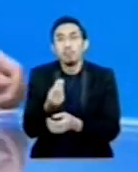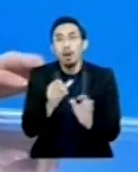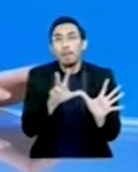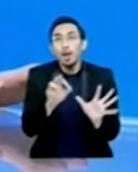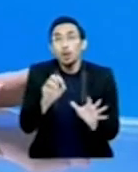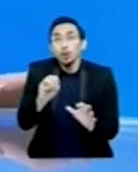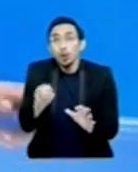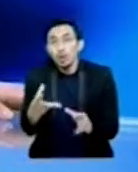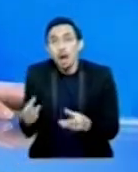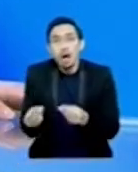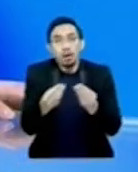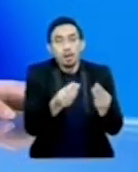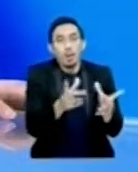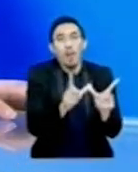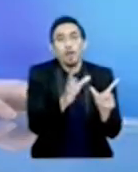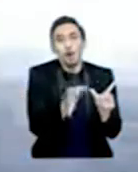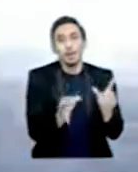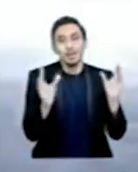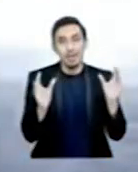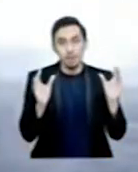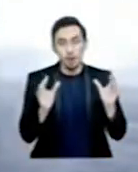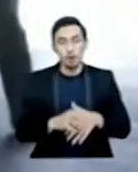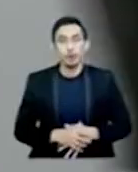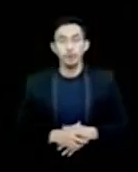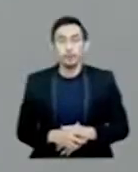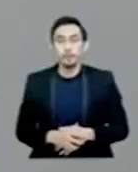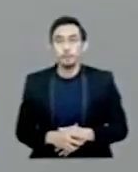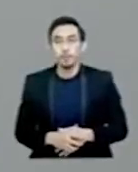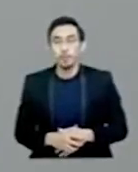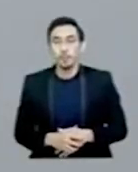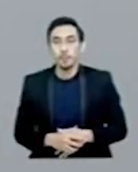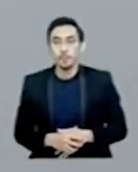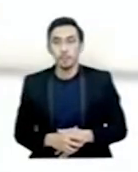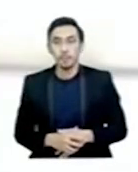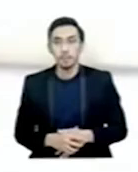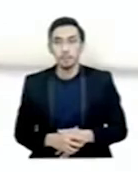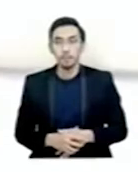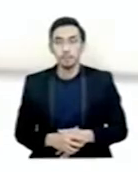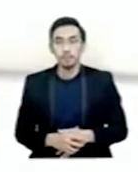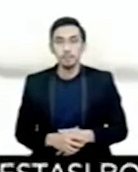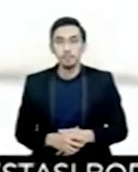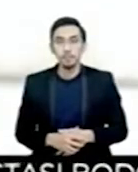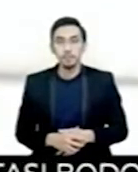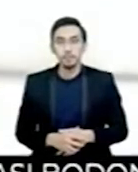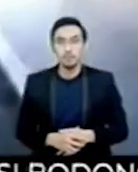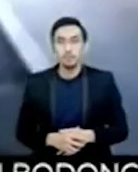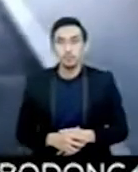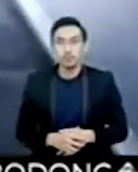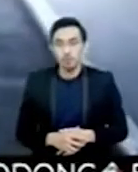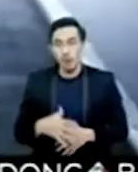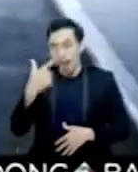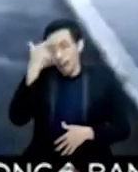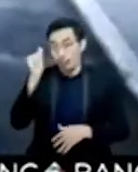ke walikota Cirebon Hai menyentuhku tenaga ahli utama kantor